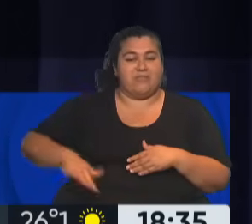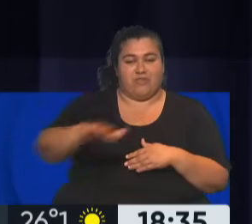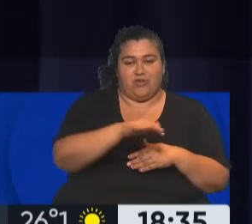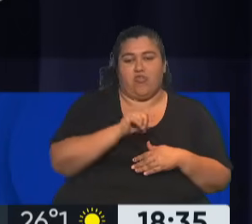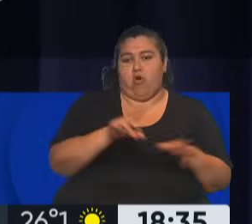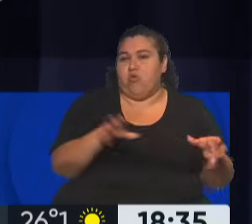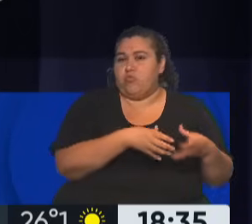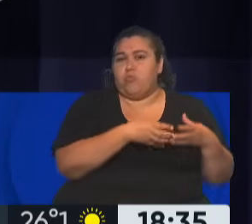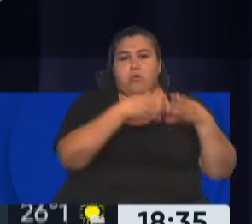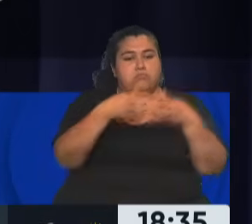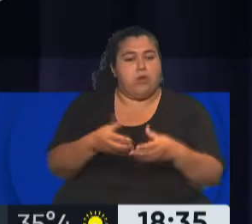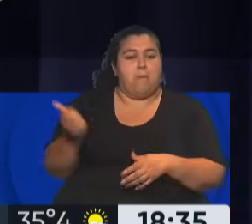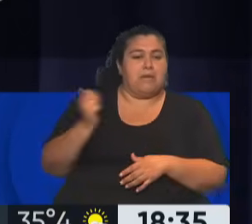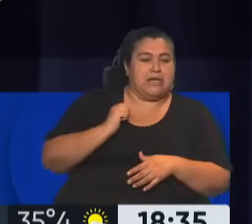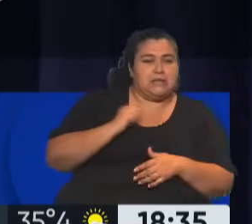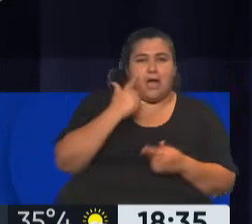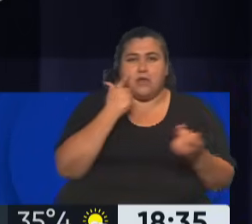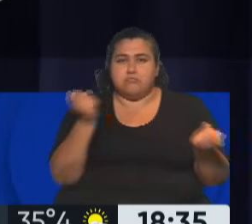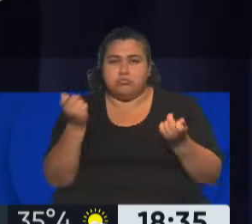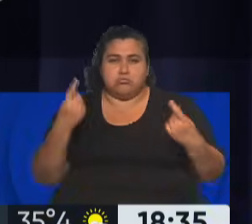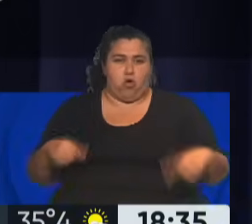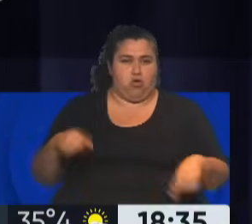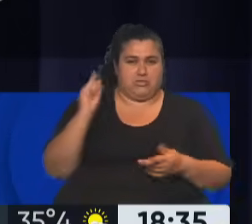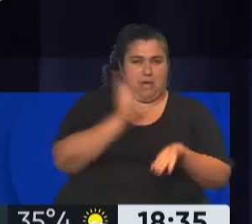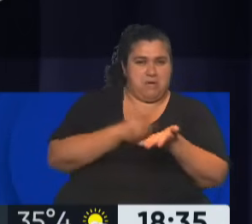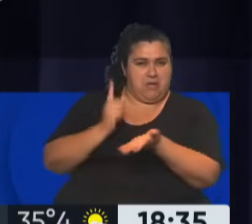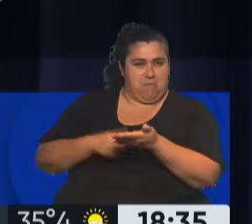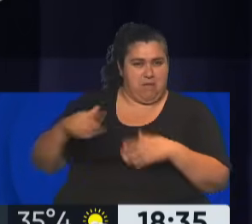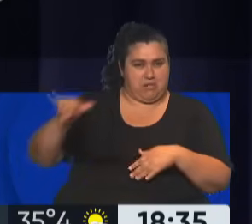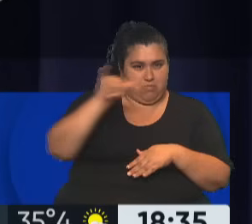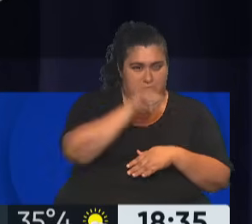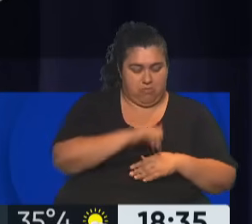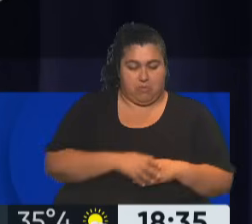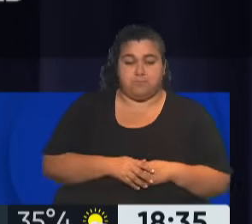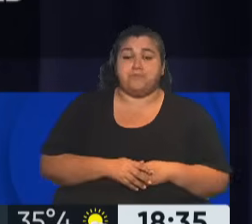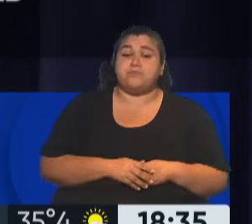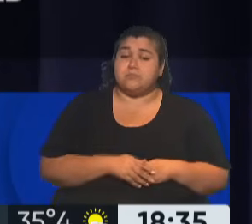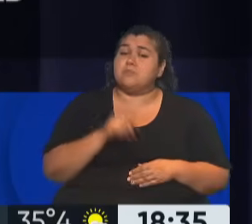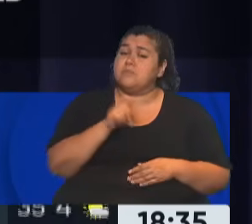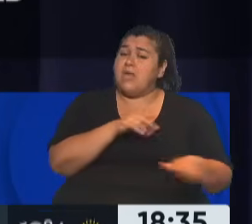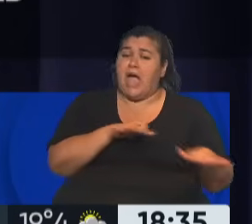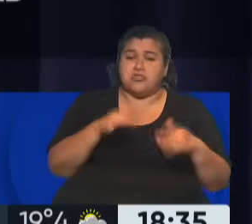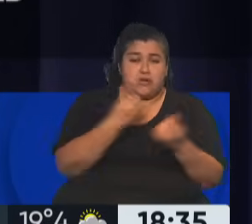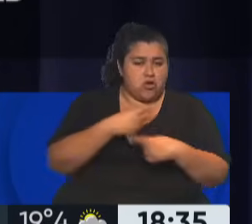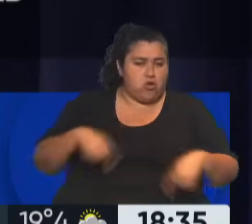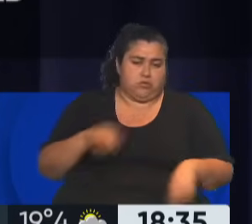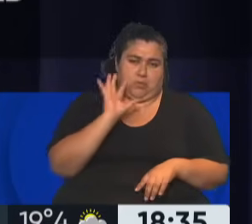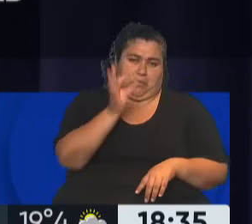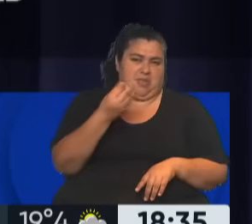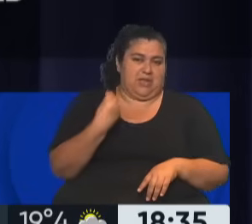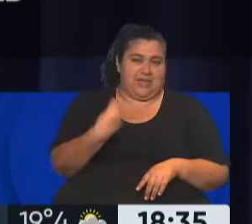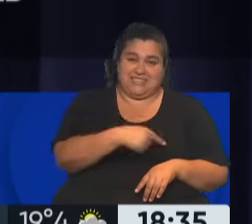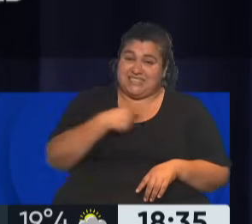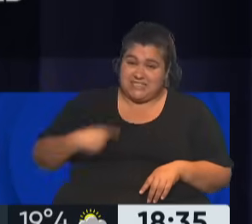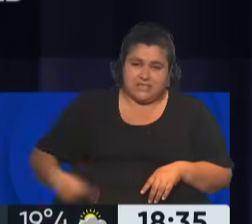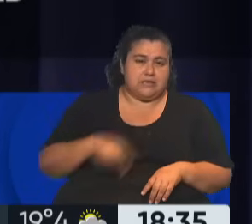是各种威胁、军事威胁和灰色地带袭扰这样子的行径，已充分显示，中国不但无